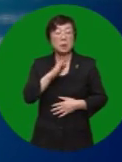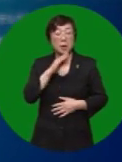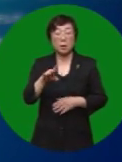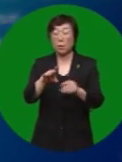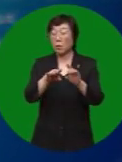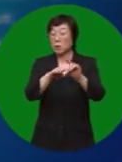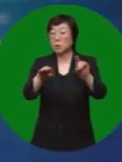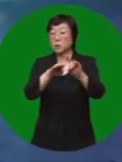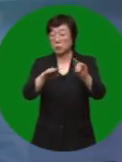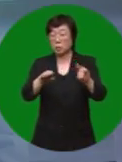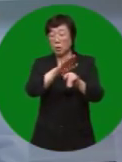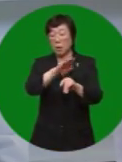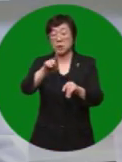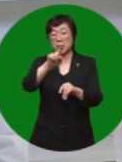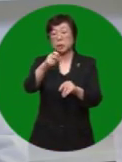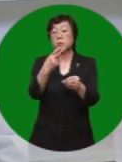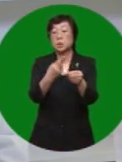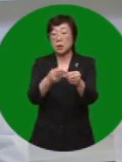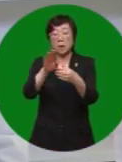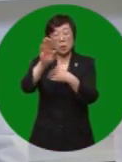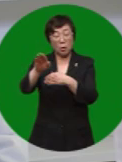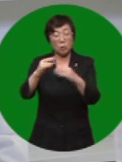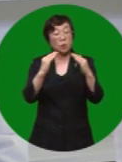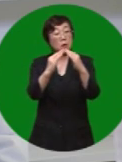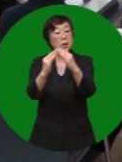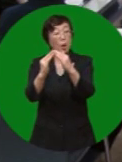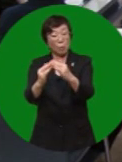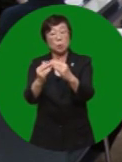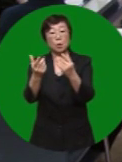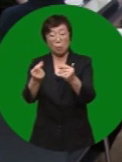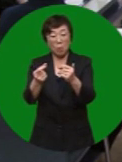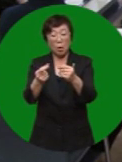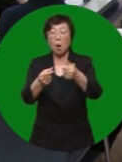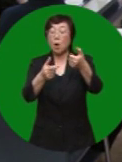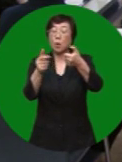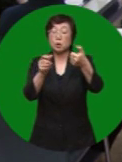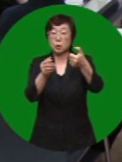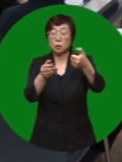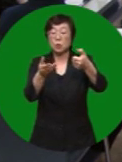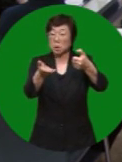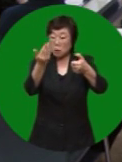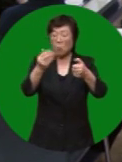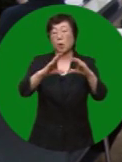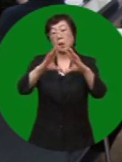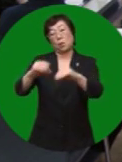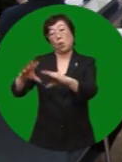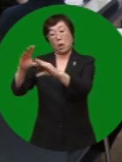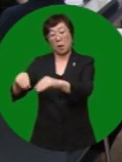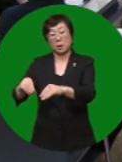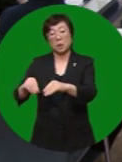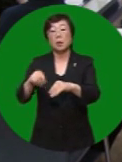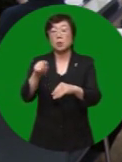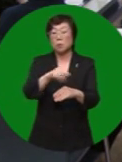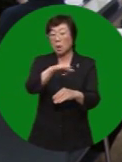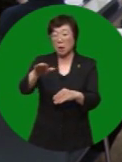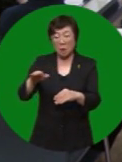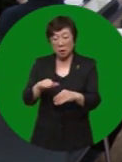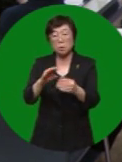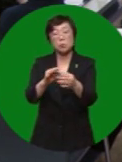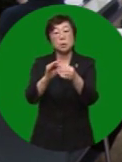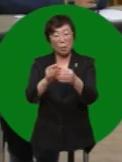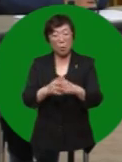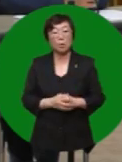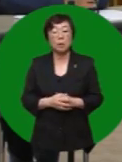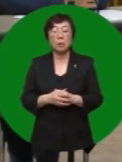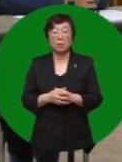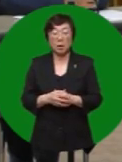基準である平成12年以降の建物も50棟以上倒壊しているということで、それらの建物につい